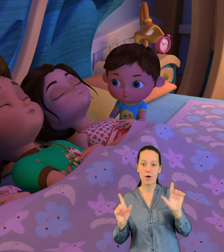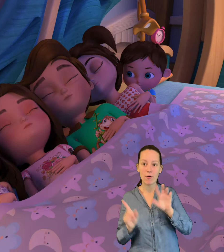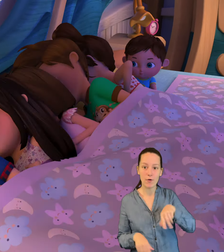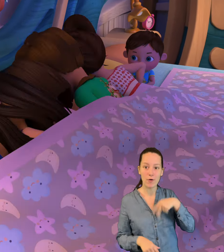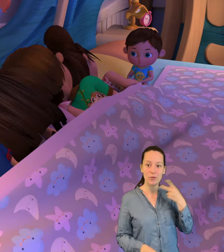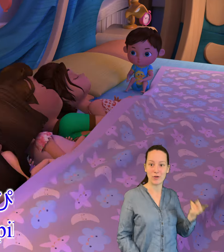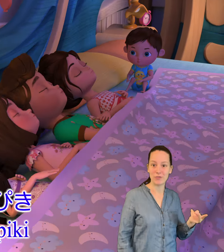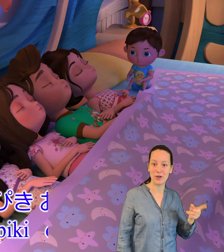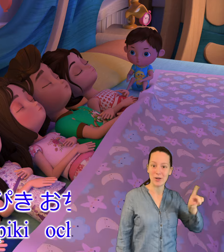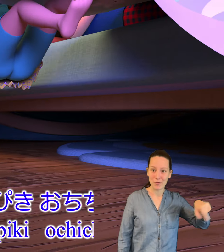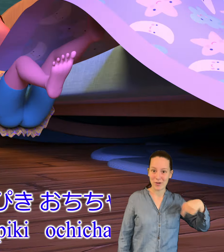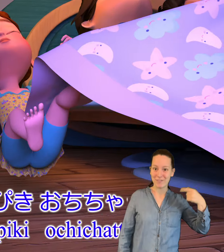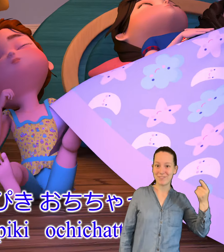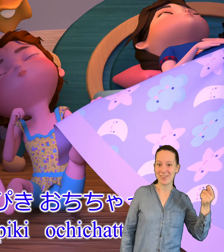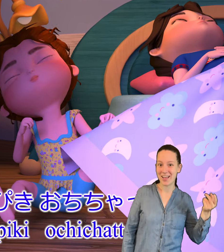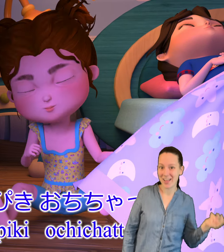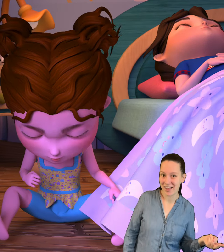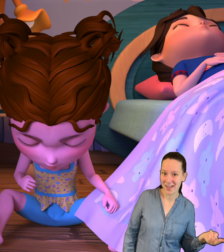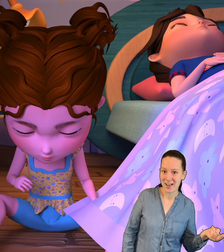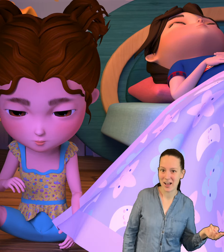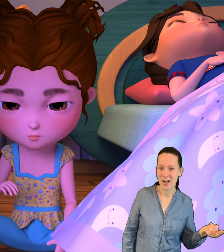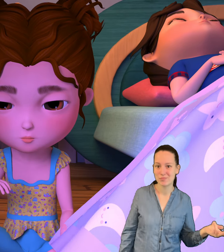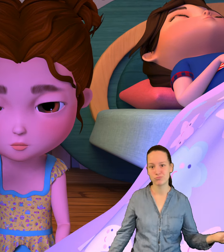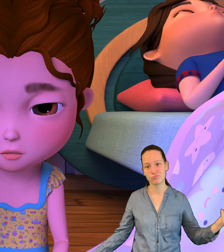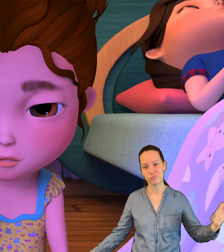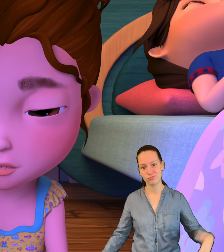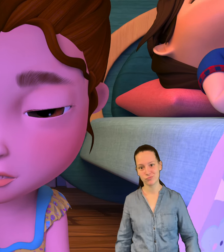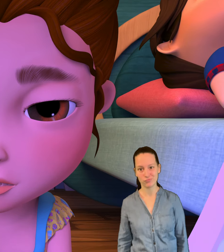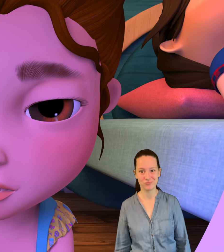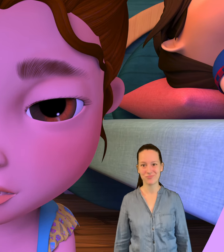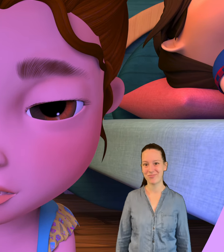転がったら1匹落ちちゃった